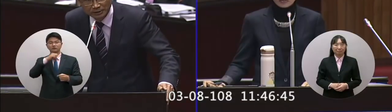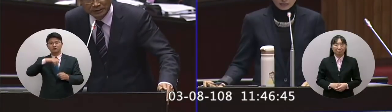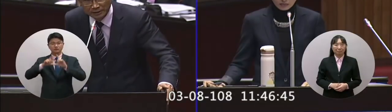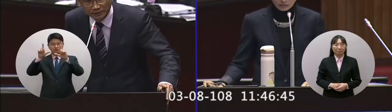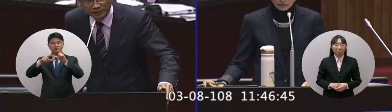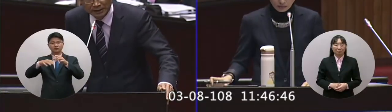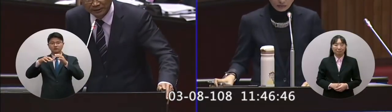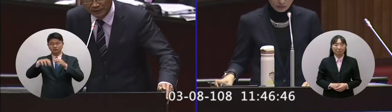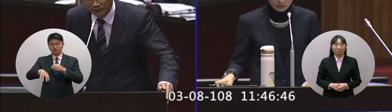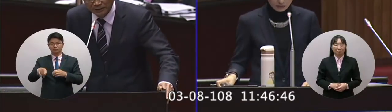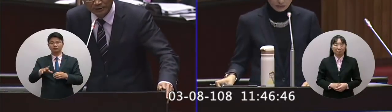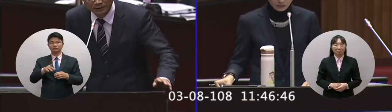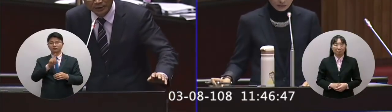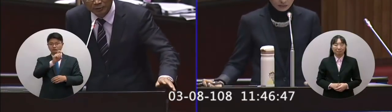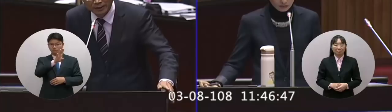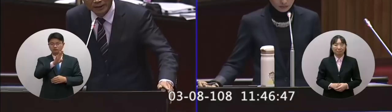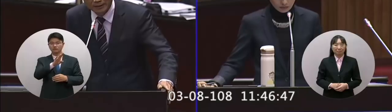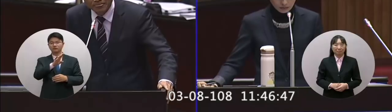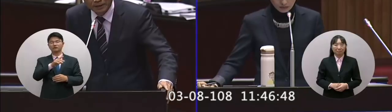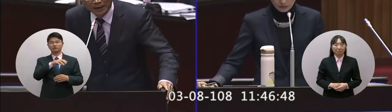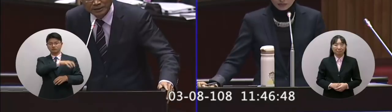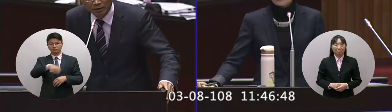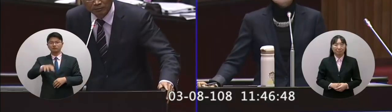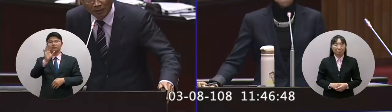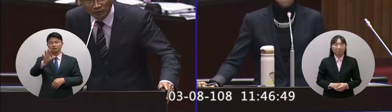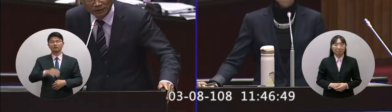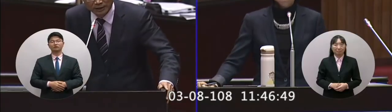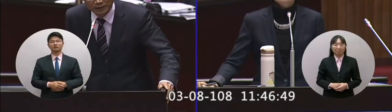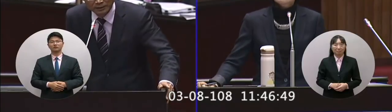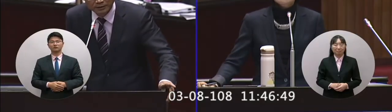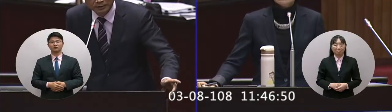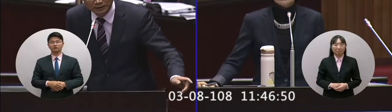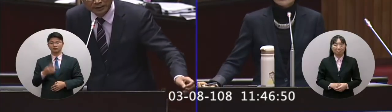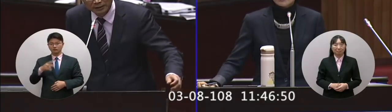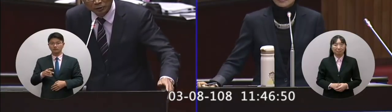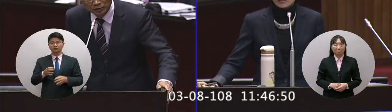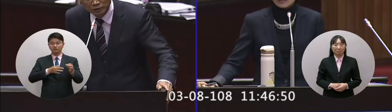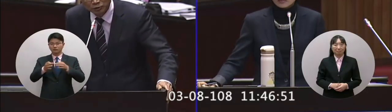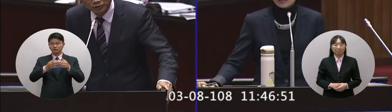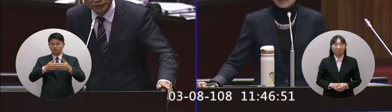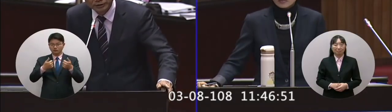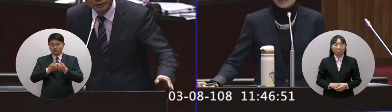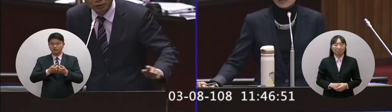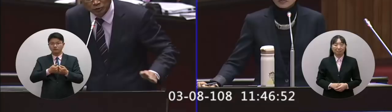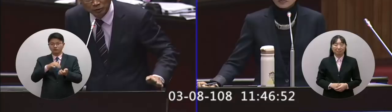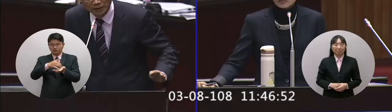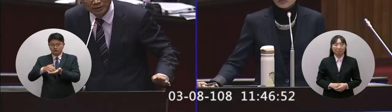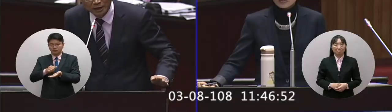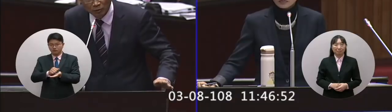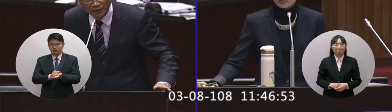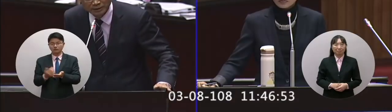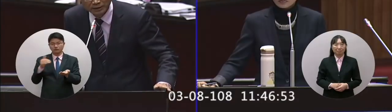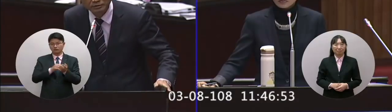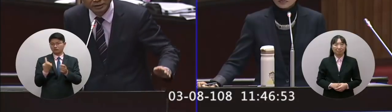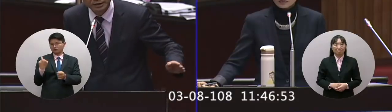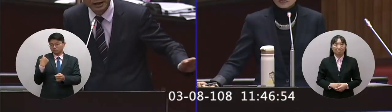达14家、14家的这样的一个摊位。那按照贸协的这样的统计数字，到昨天